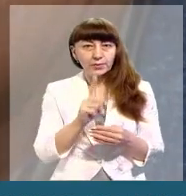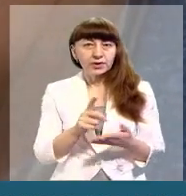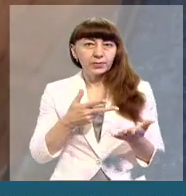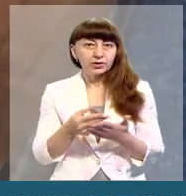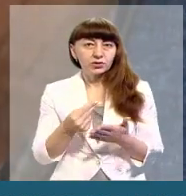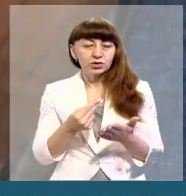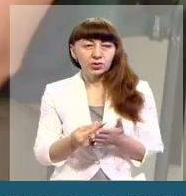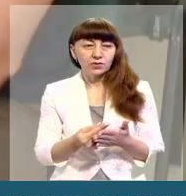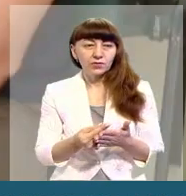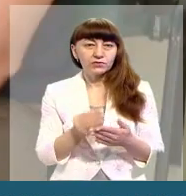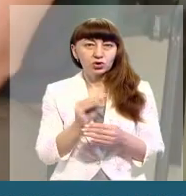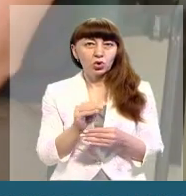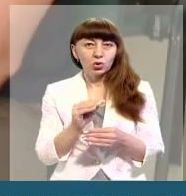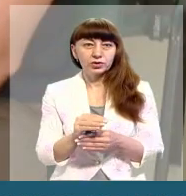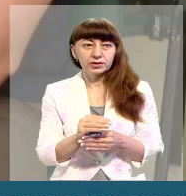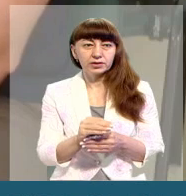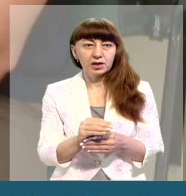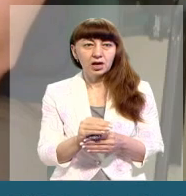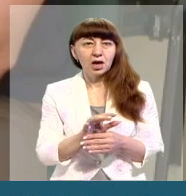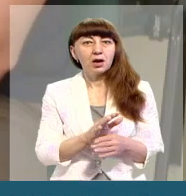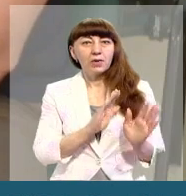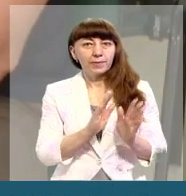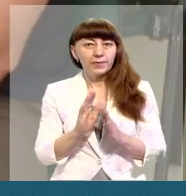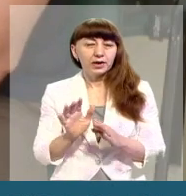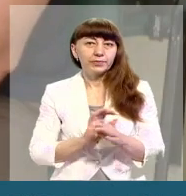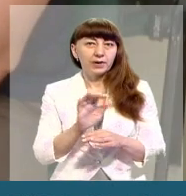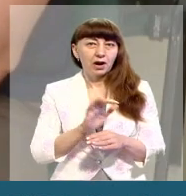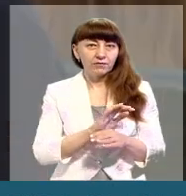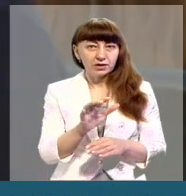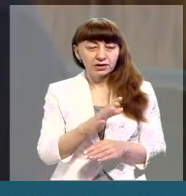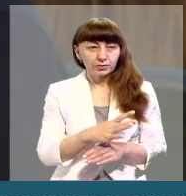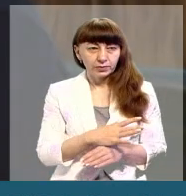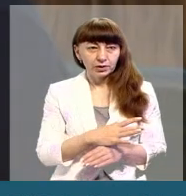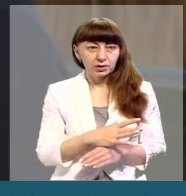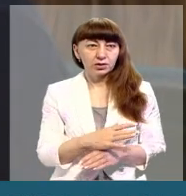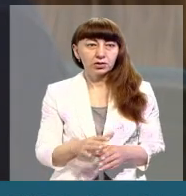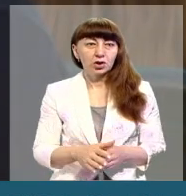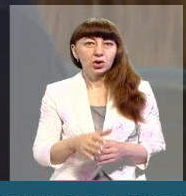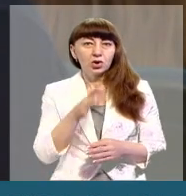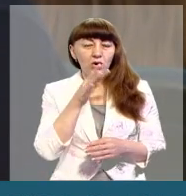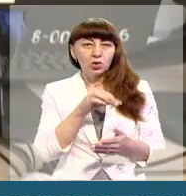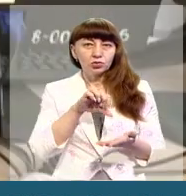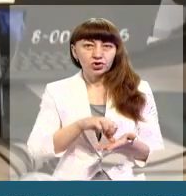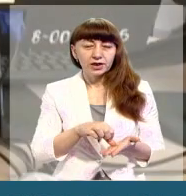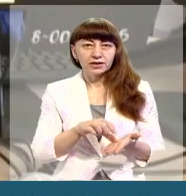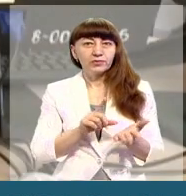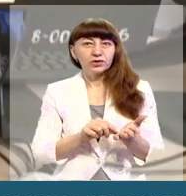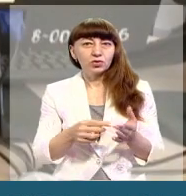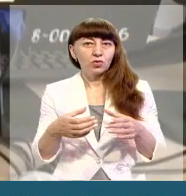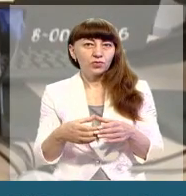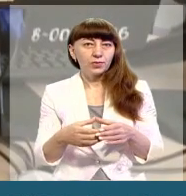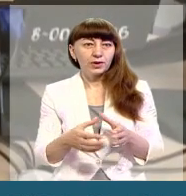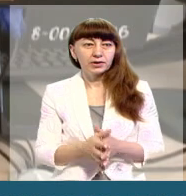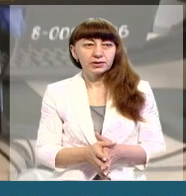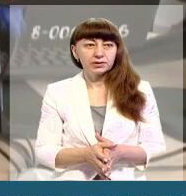жинақтаушы жүйеге қатысу мерзімі 1 айды құрайды. Осылайша міндетті зейнетақы жарналары неғұрлым тұрақты және толық көлемде аударылатын